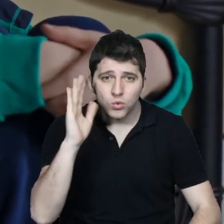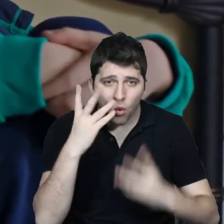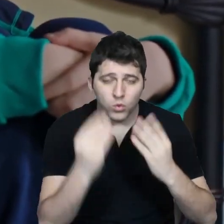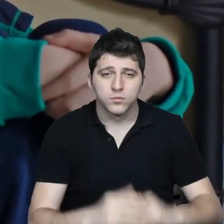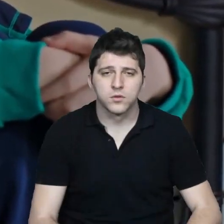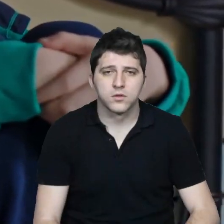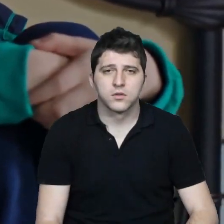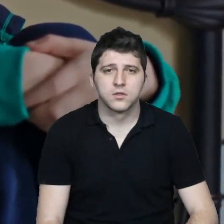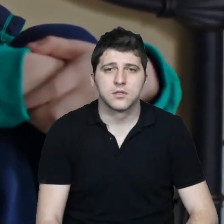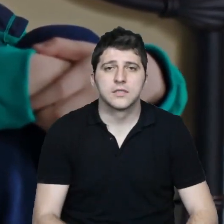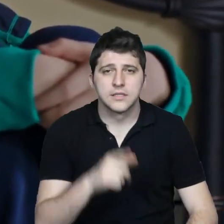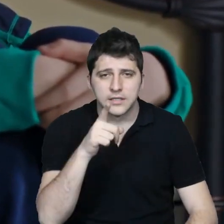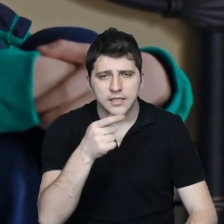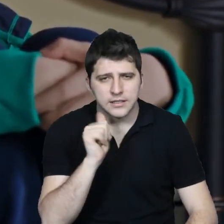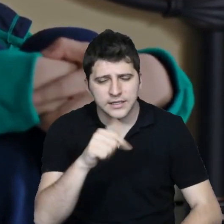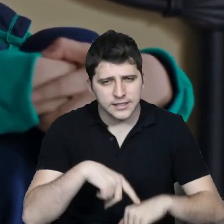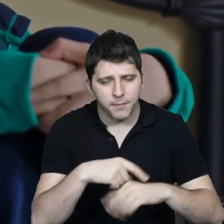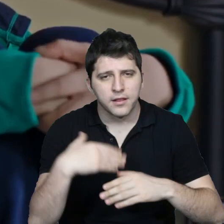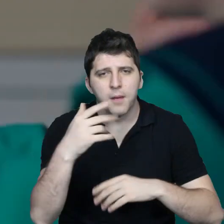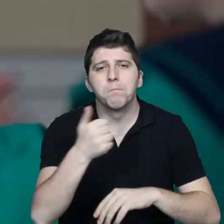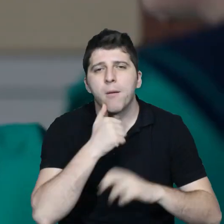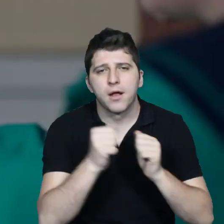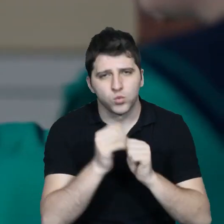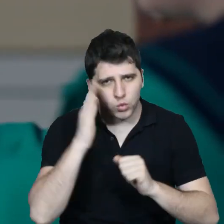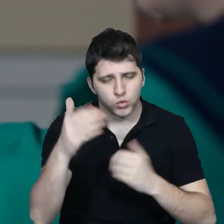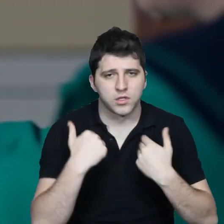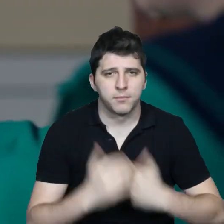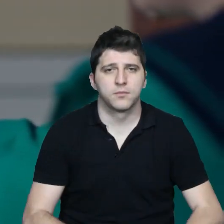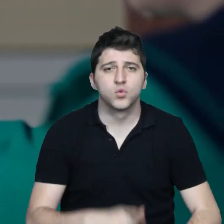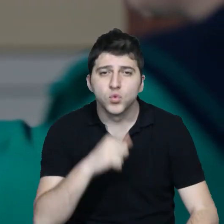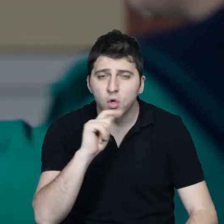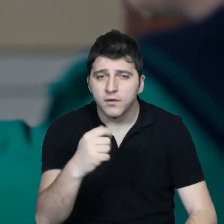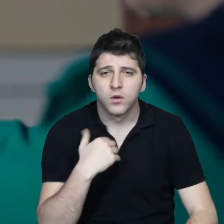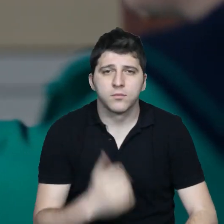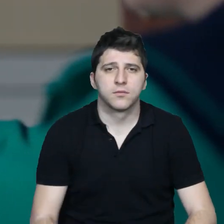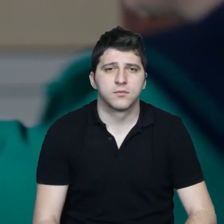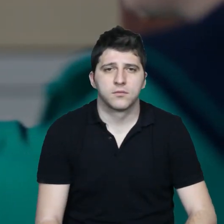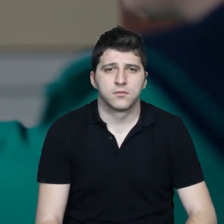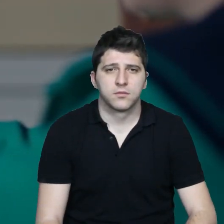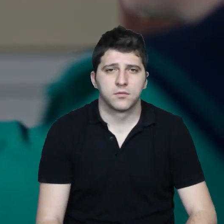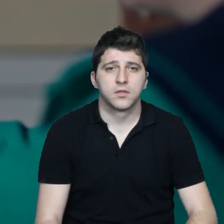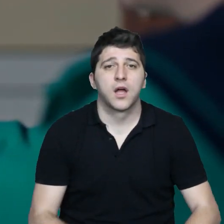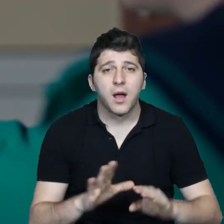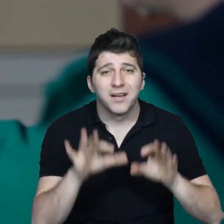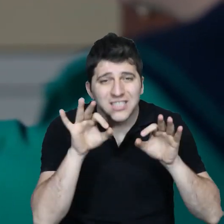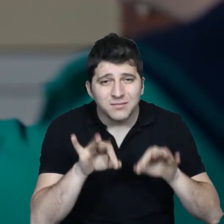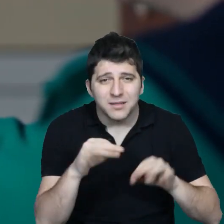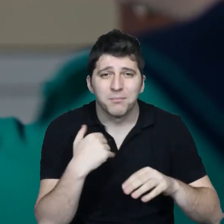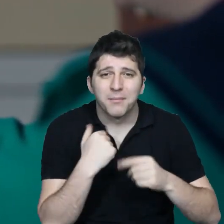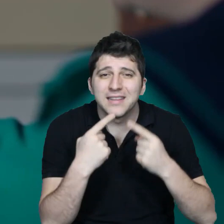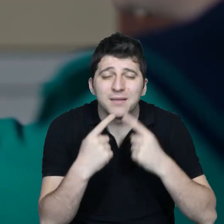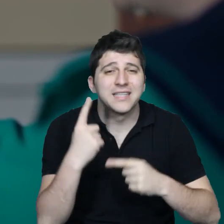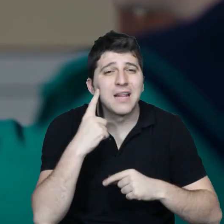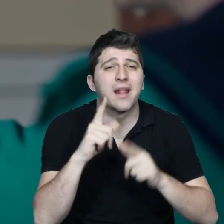müsün? Senin zamanı gelince babana götüreceğim. Söz veriyorum. Ama şimdilik benim